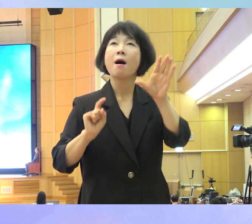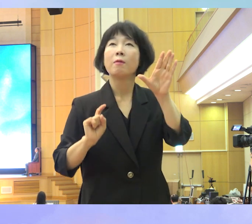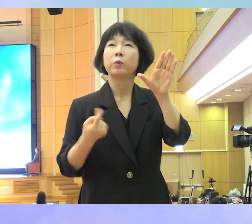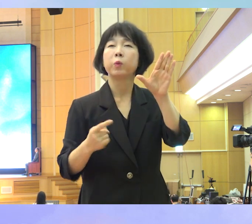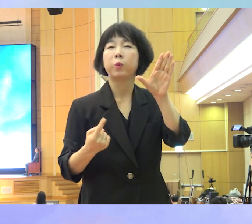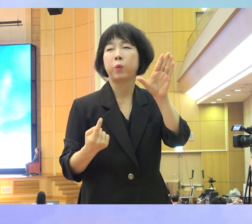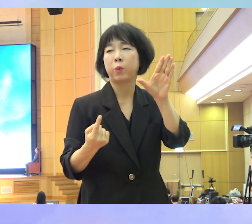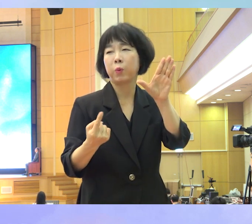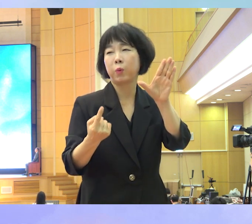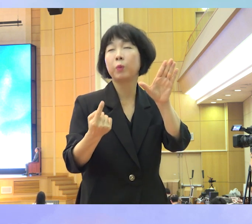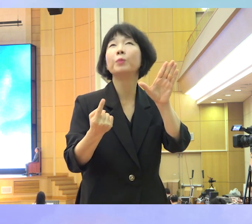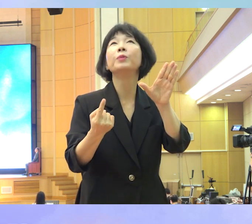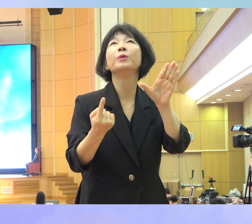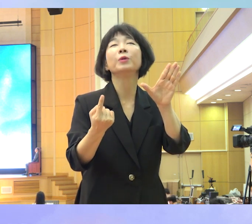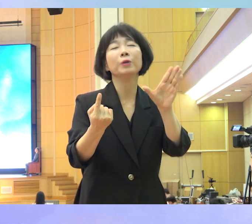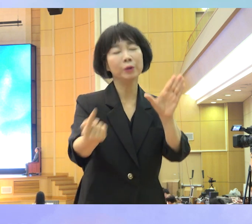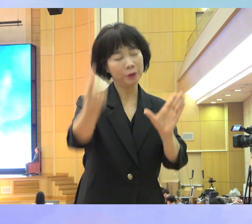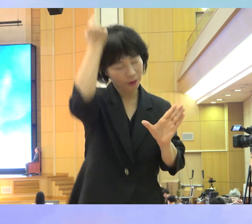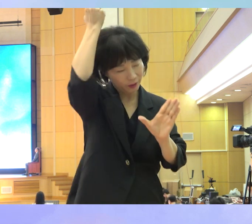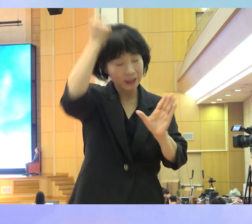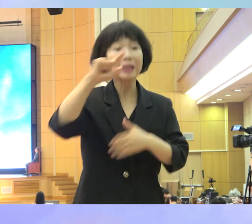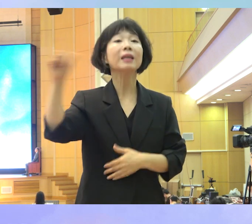이름보다 높은